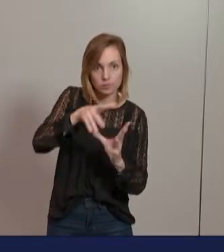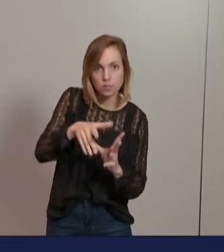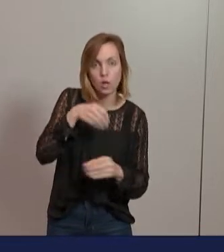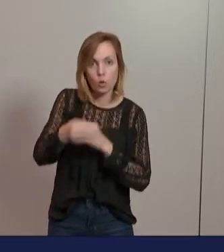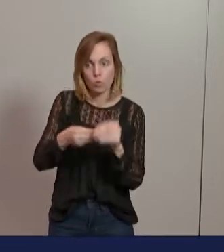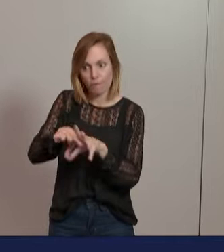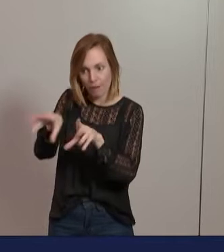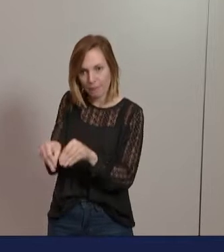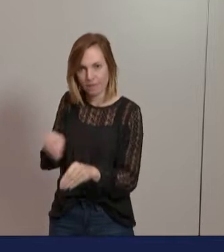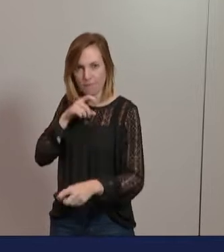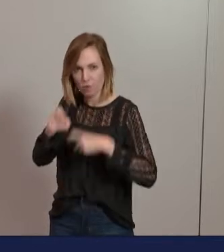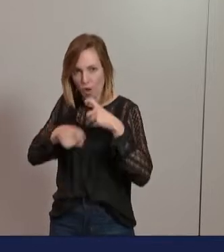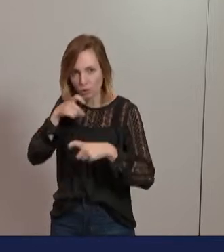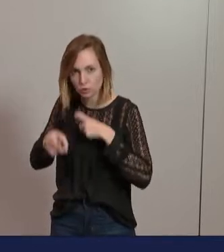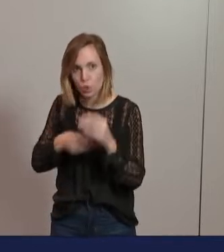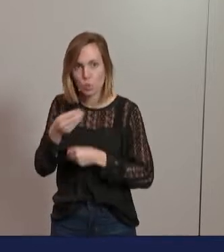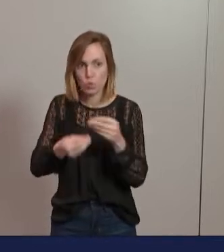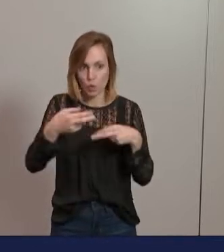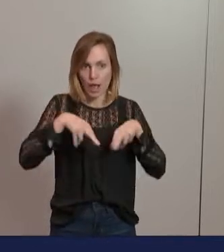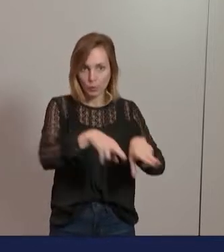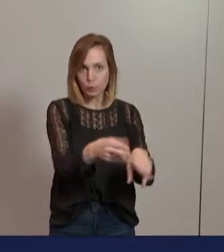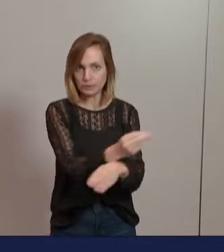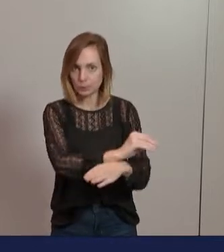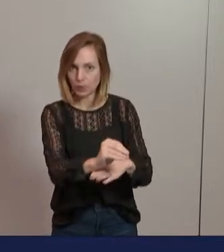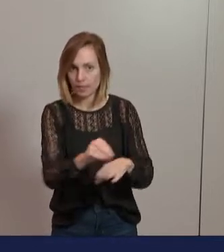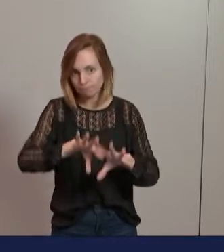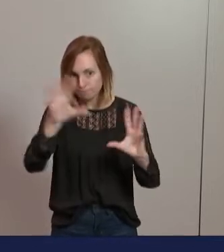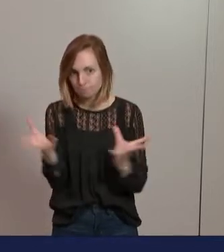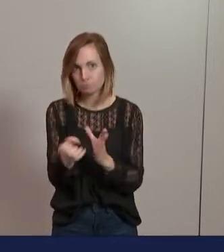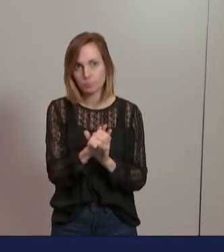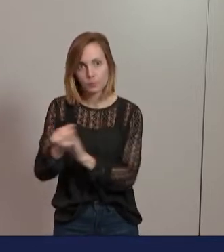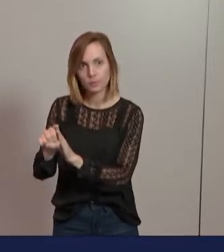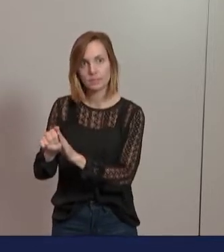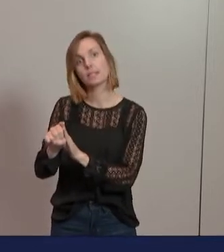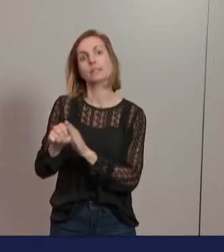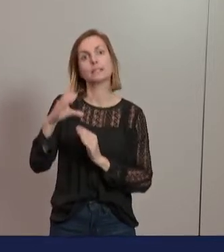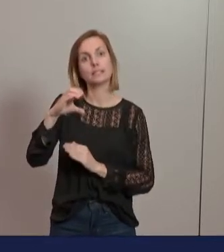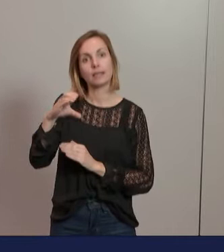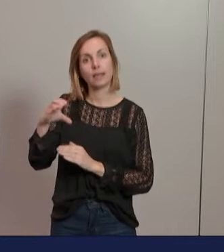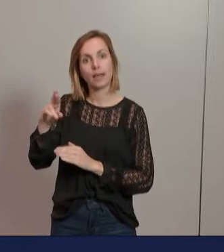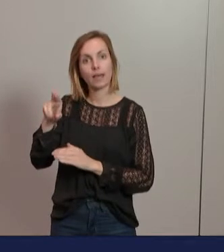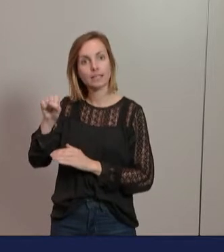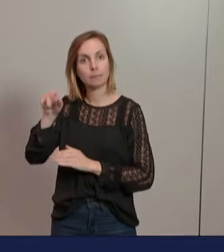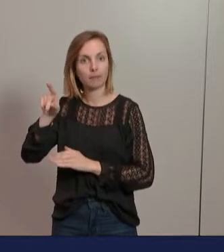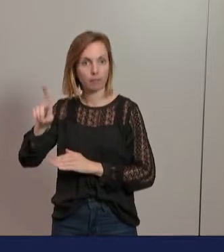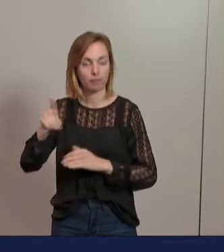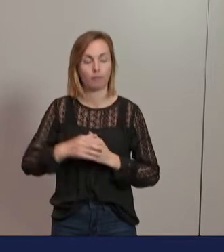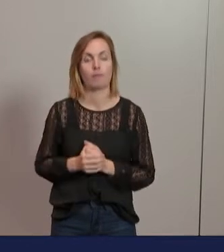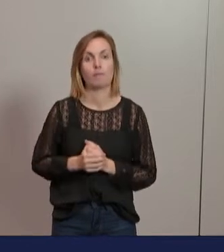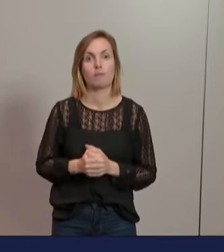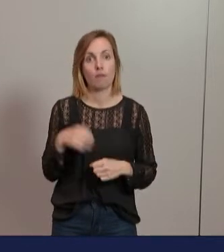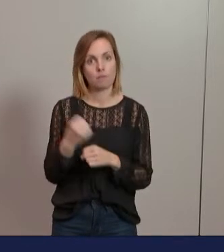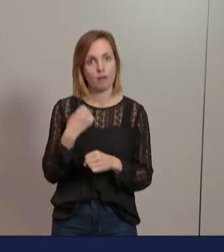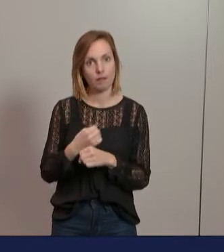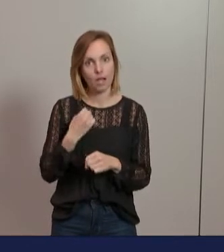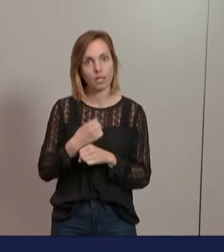encore à plus de sécurité routière, voilà quelques exemples des priorités retenues par le CLSPD. C'est un travail de long